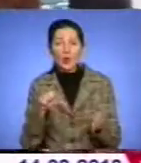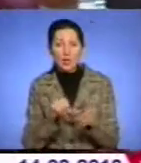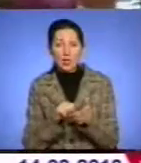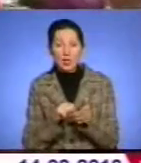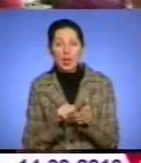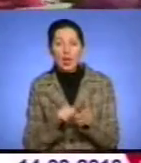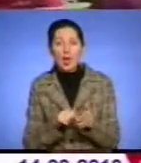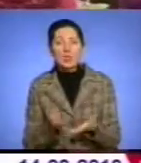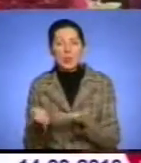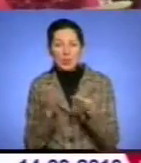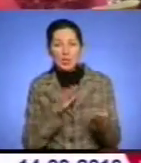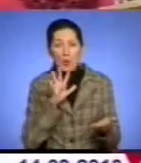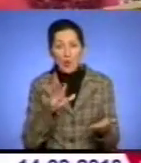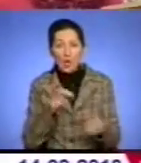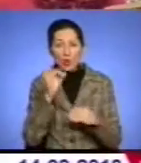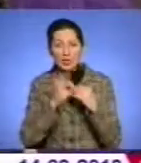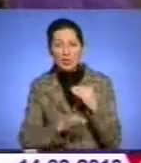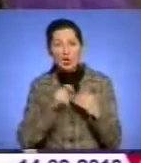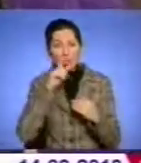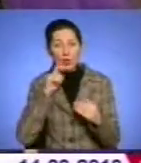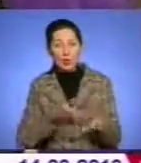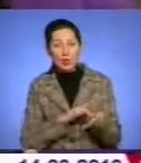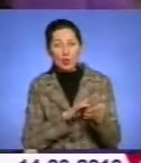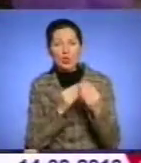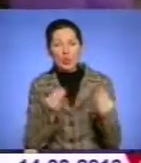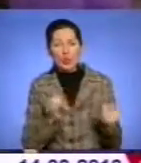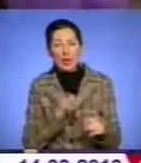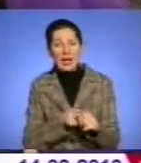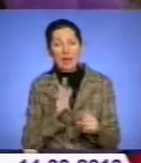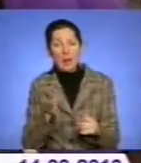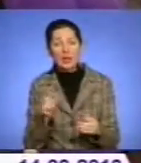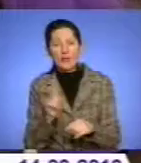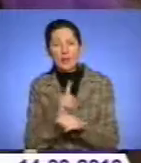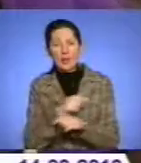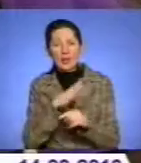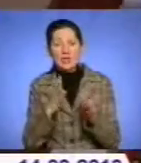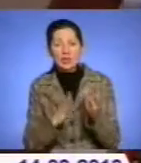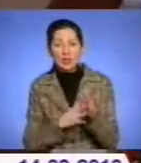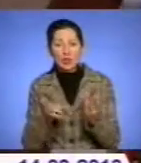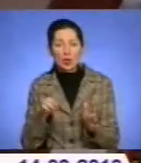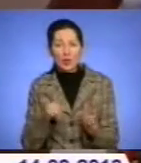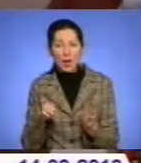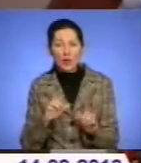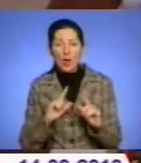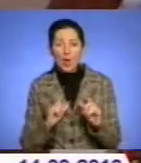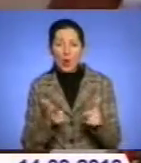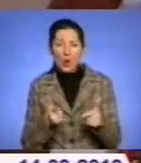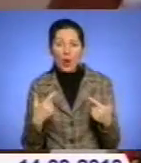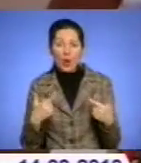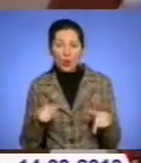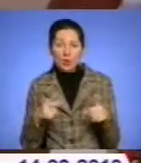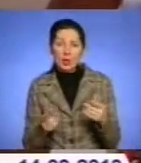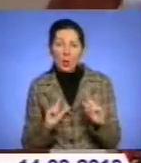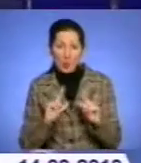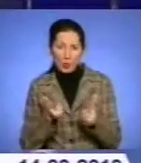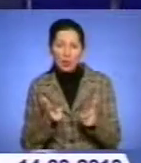5-ту західноукраїнську туристичну виставку, яка розпочнеться у Тернополі 19 травня. Гості погодилися приїхати.